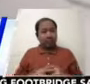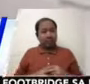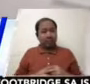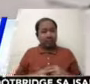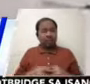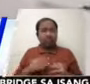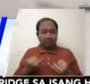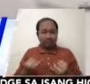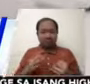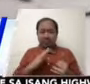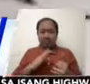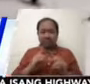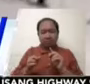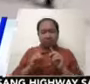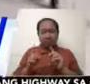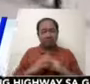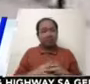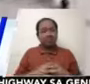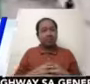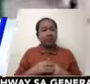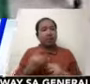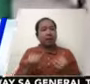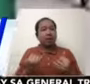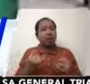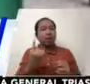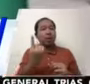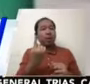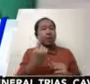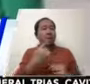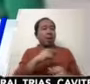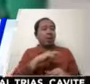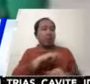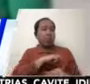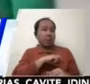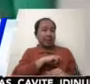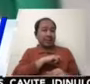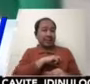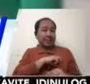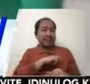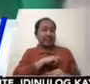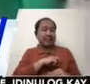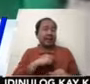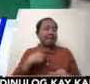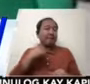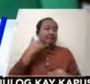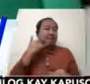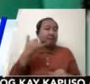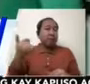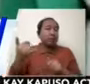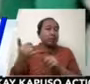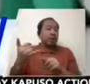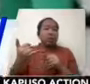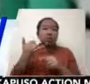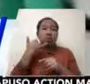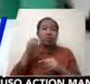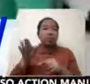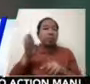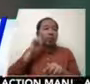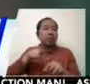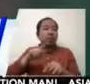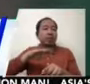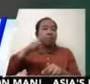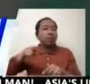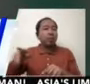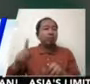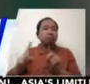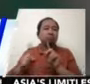tol. Hawak ng pulis ang isang cellphone para ipakausap sana ang suspect sa kapatid nito na nasa Bohol. Mag-usap kayo dalawa, mag-usap.